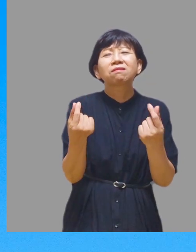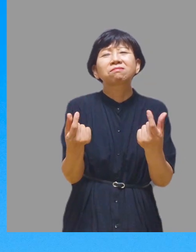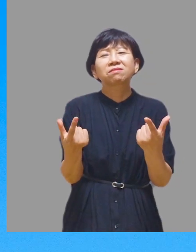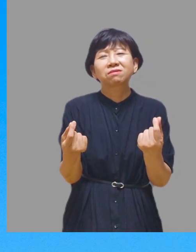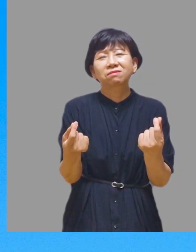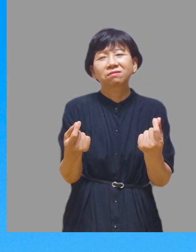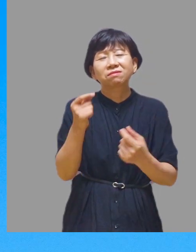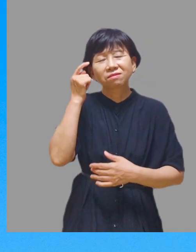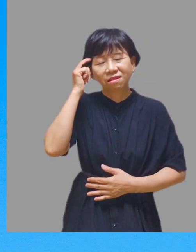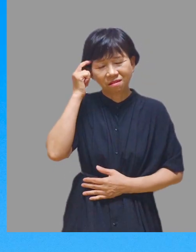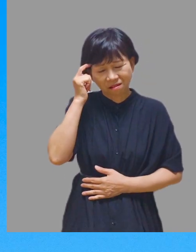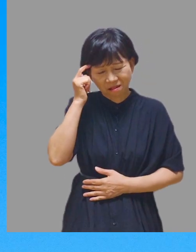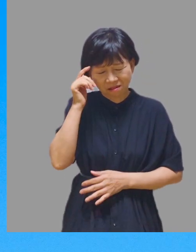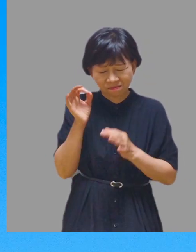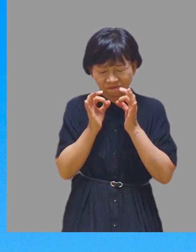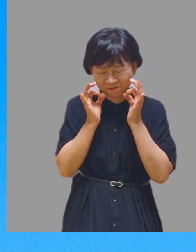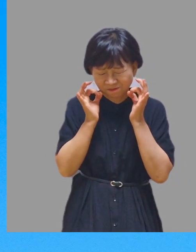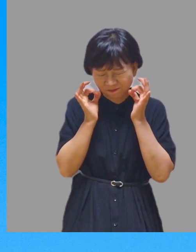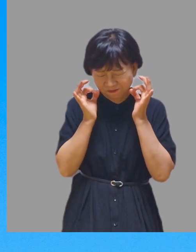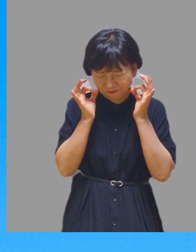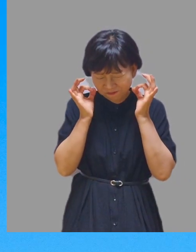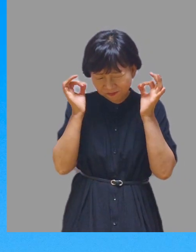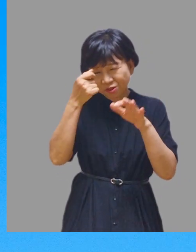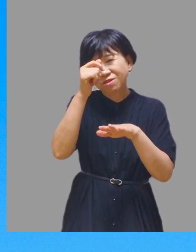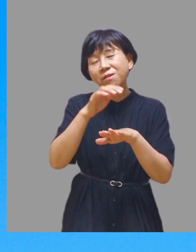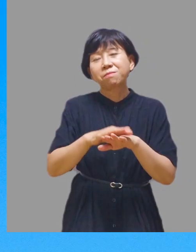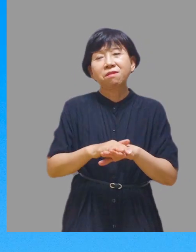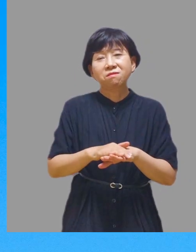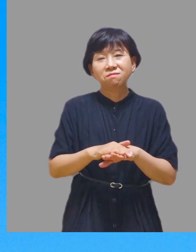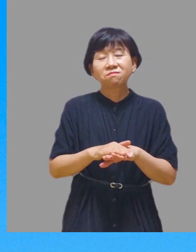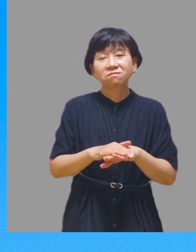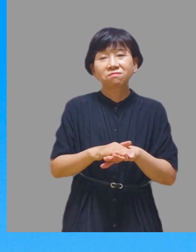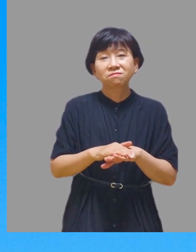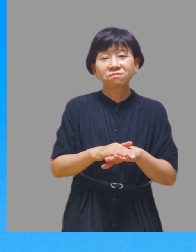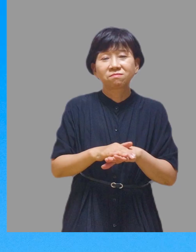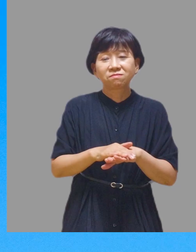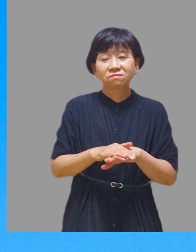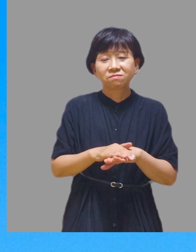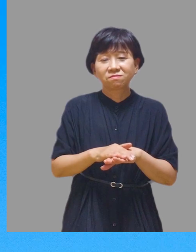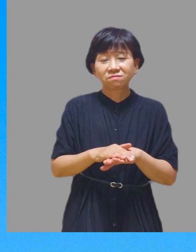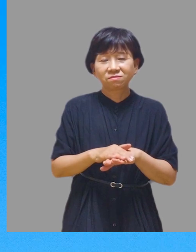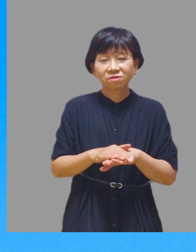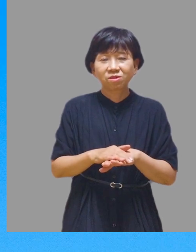정말 하나님 앞에 간절히 드리시는 분이 계세요. 아닌 분도 계세요.